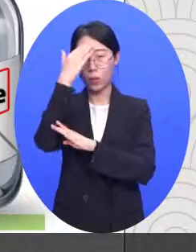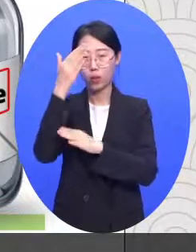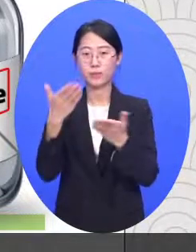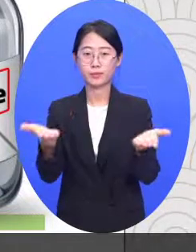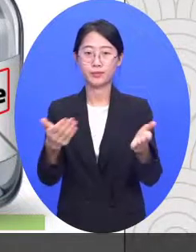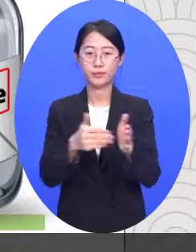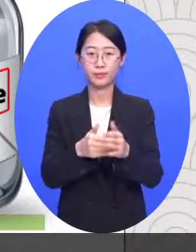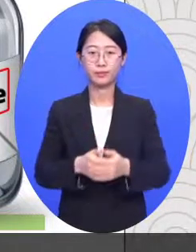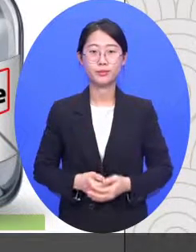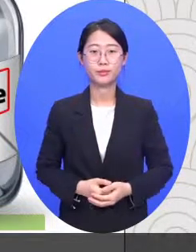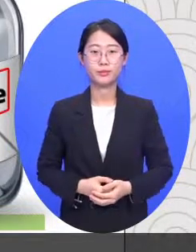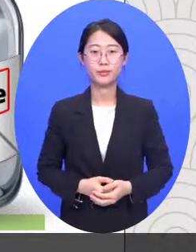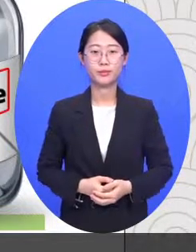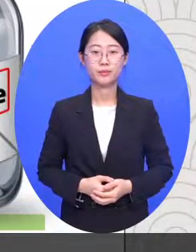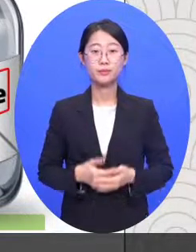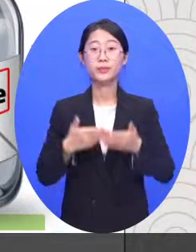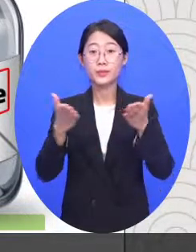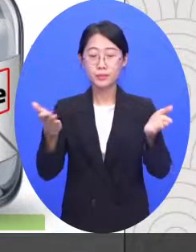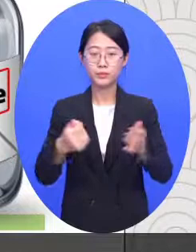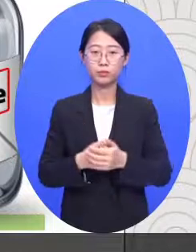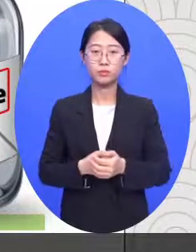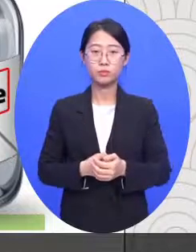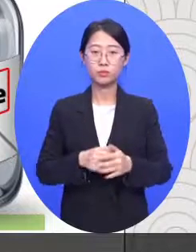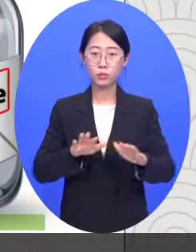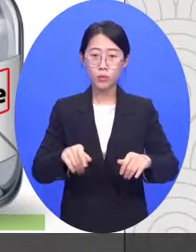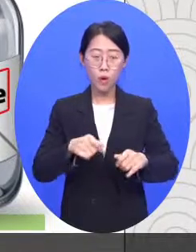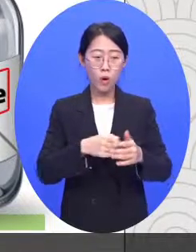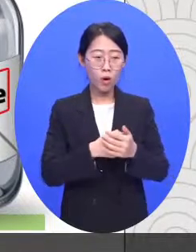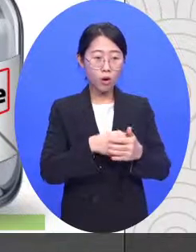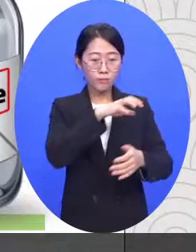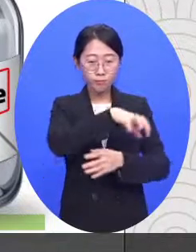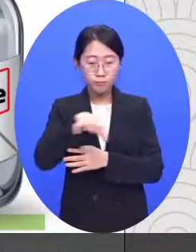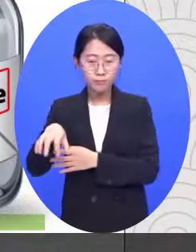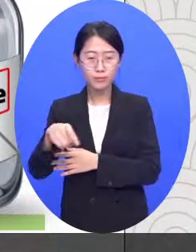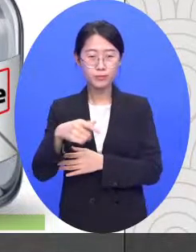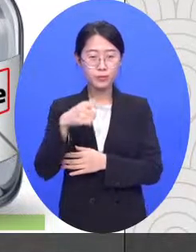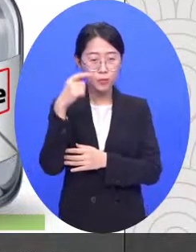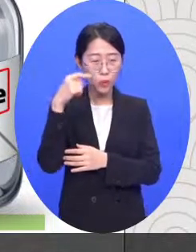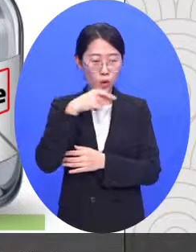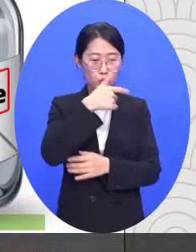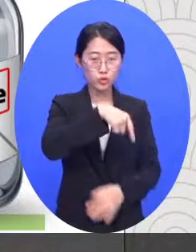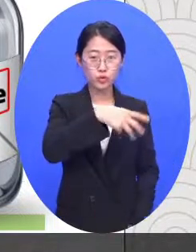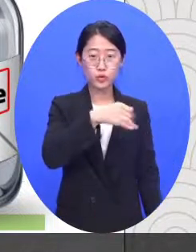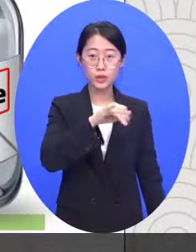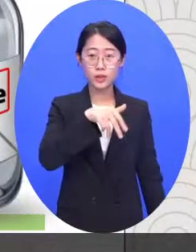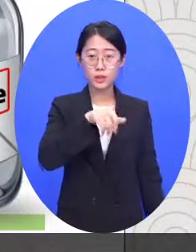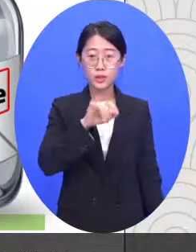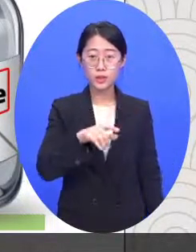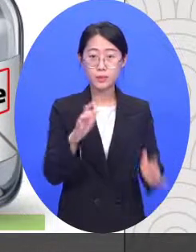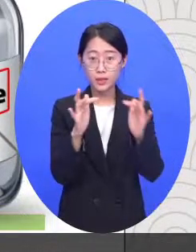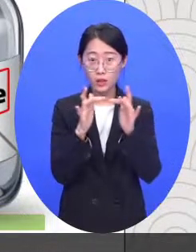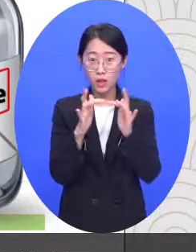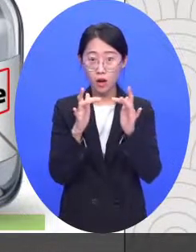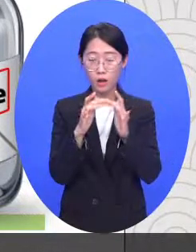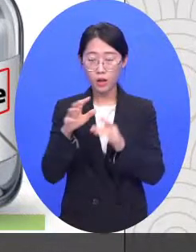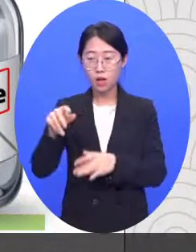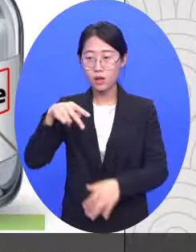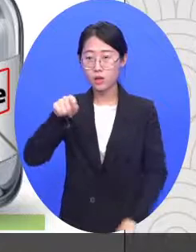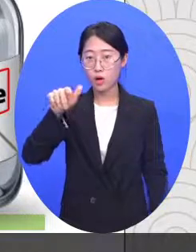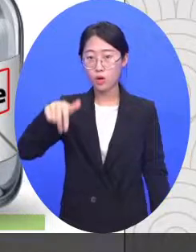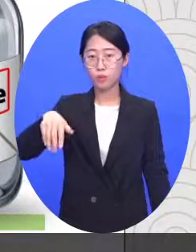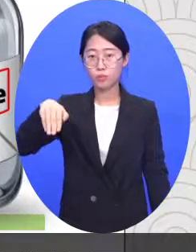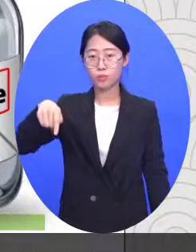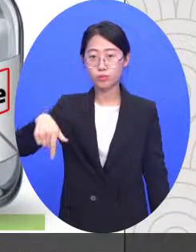전환해 무료 접종을 지원합니다. 대상자별 위탁 의료기관 현황은 예방접종 도우미 누리집 또는 모바일